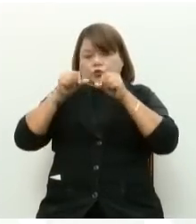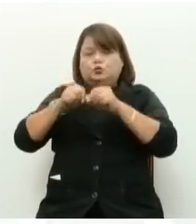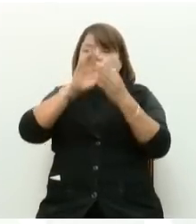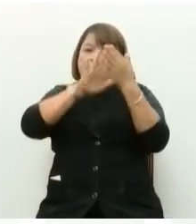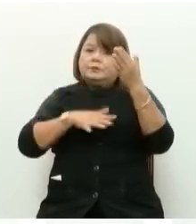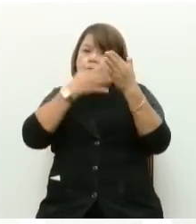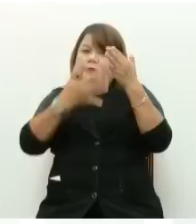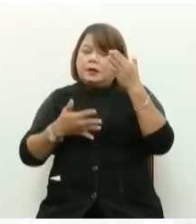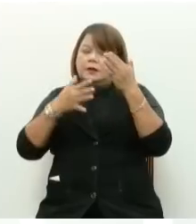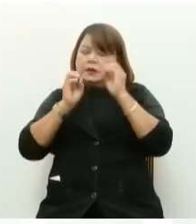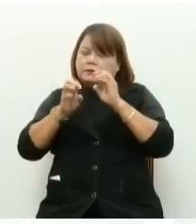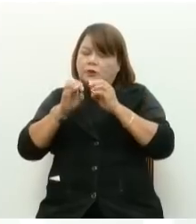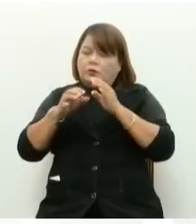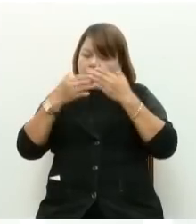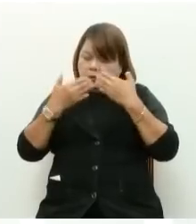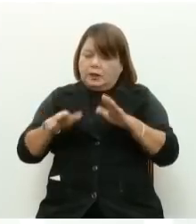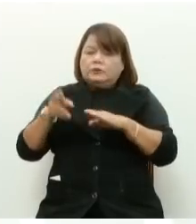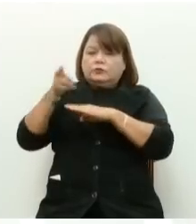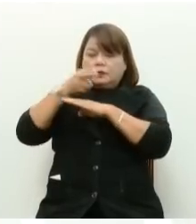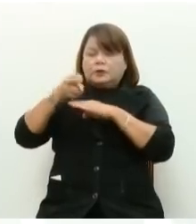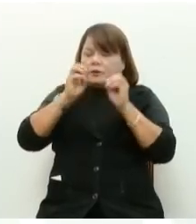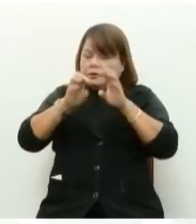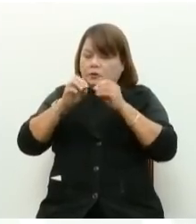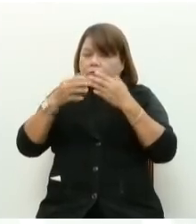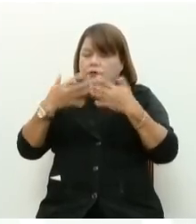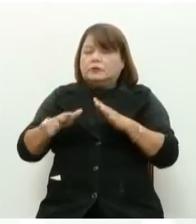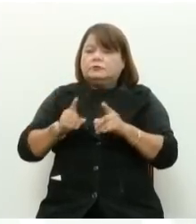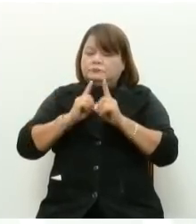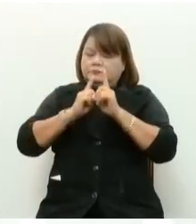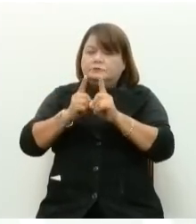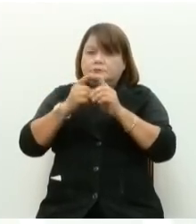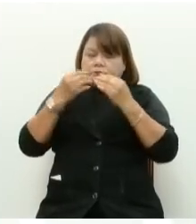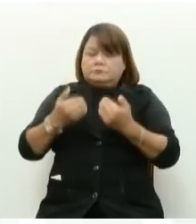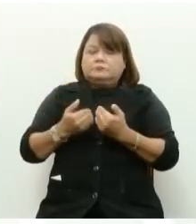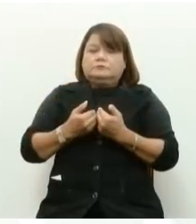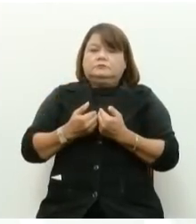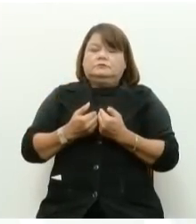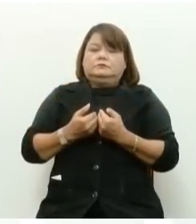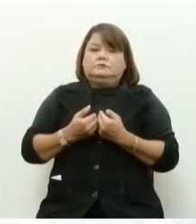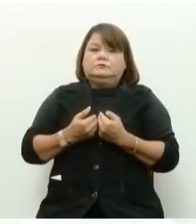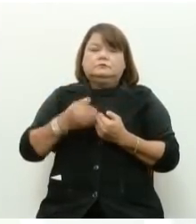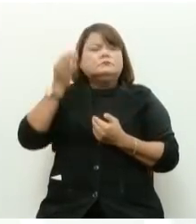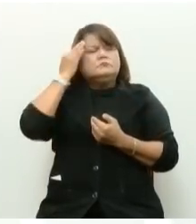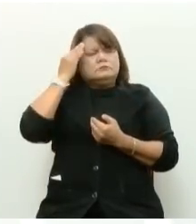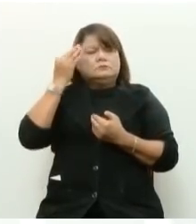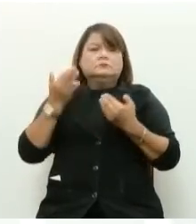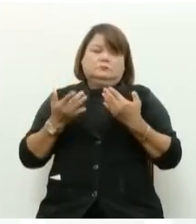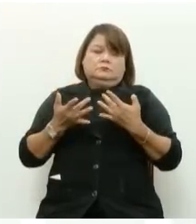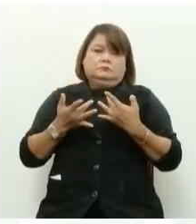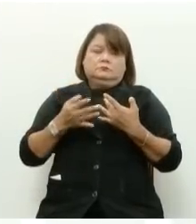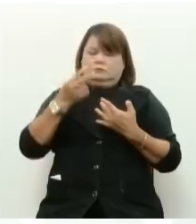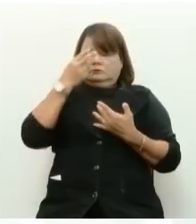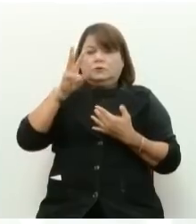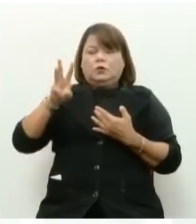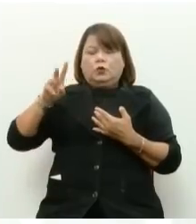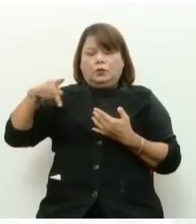การเรียนรู้อยู่แล้วอยู่ในคลิปการสอนอยู่แล้วถ้าท่านตามนี้นะผมว่าเชื่อเลยนะครับเราก็รอนะครับว่าเราอยากเห็นวพีเ